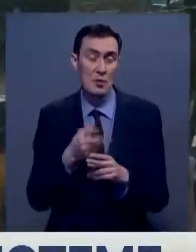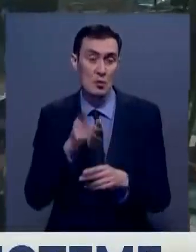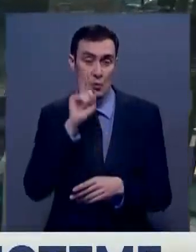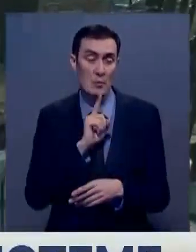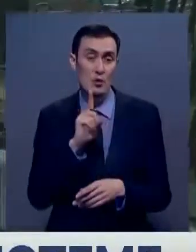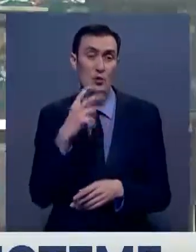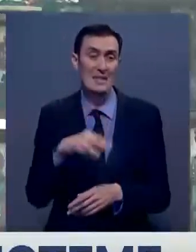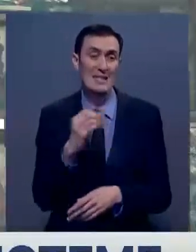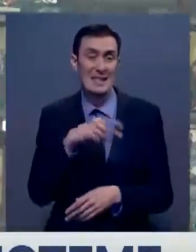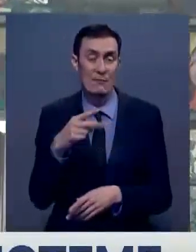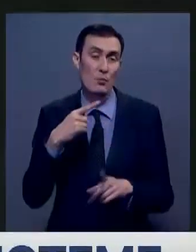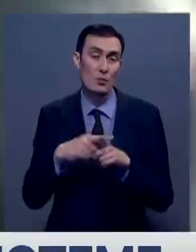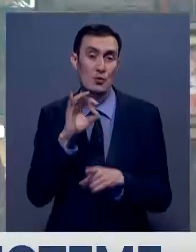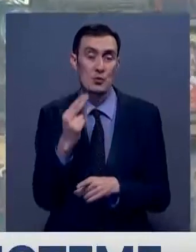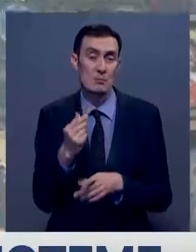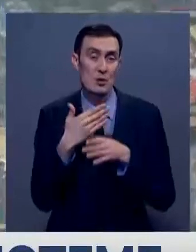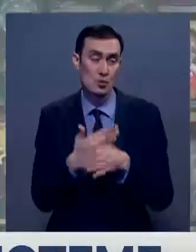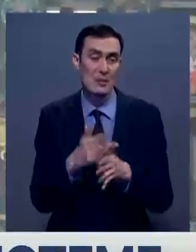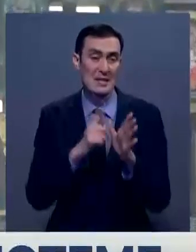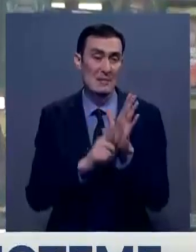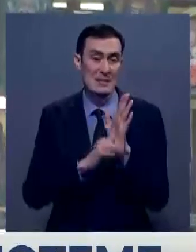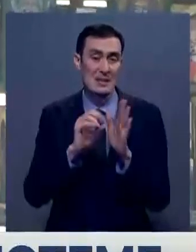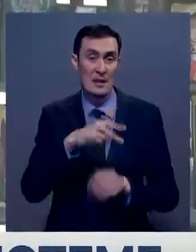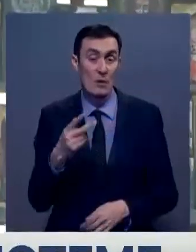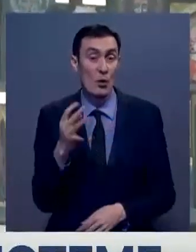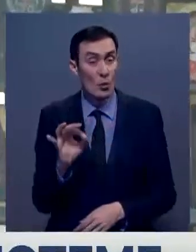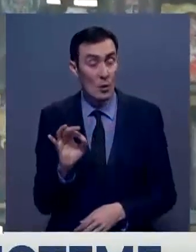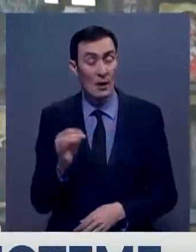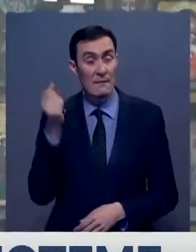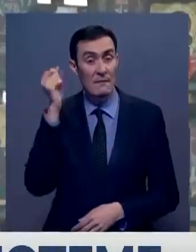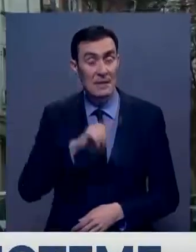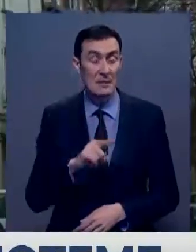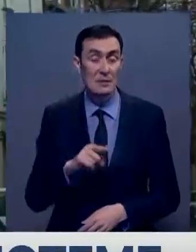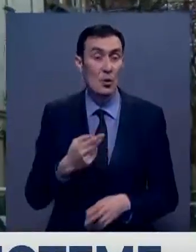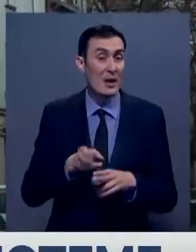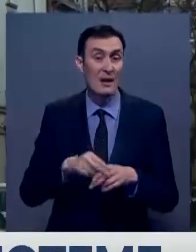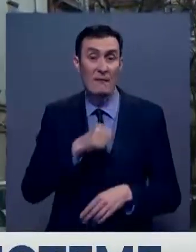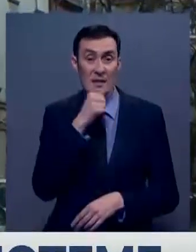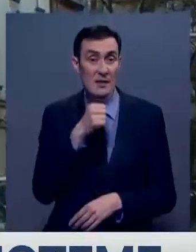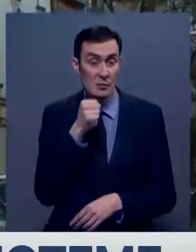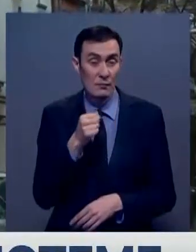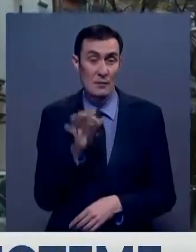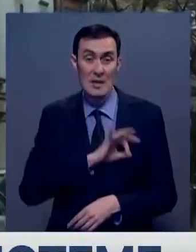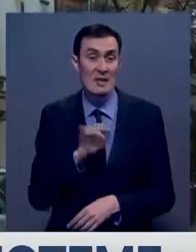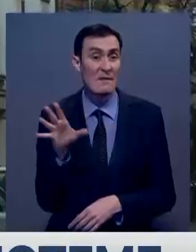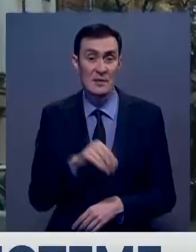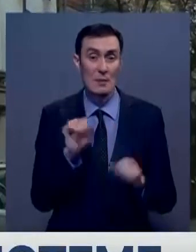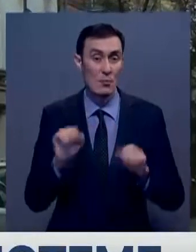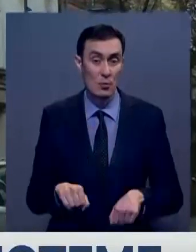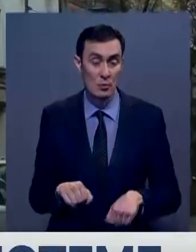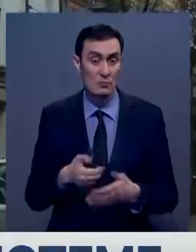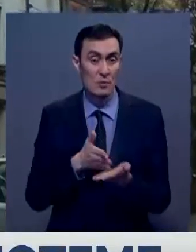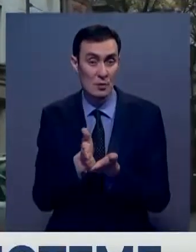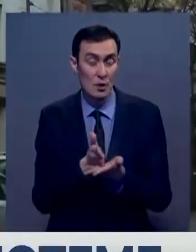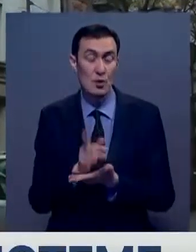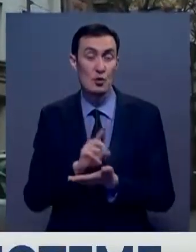размер 130 евро плюс социальное пособие 70 евро. Однако, как выяснилось, добраться до этих возрастных бонусов удается не всем. Чтобы